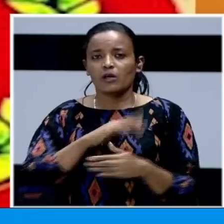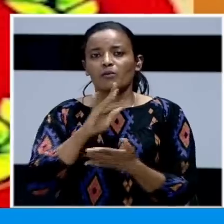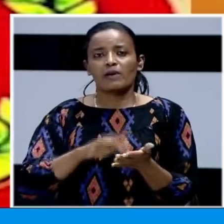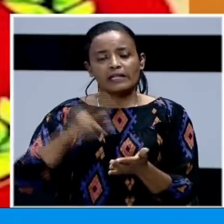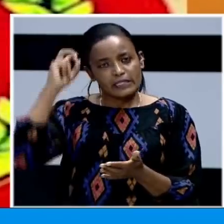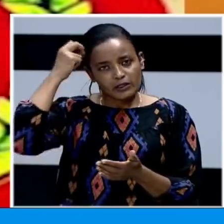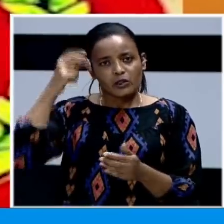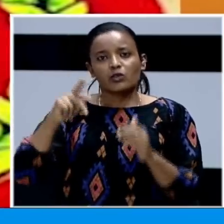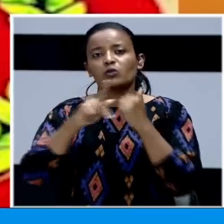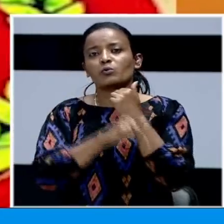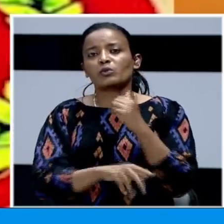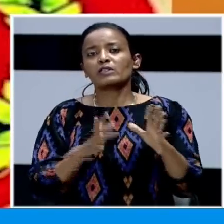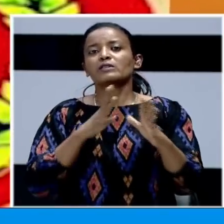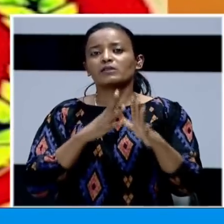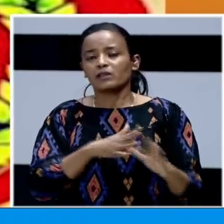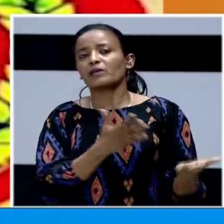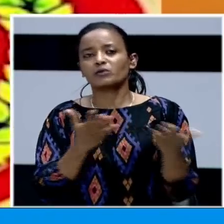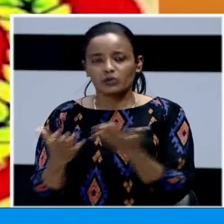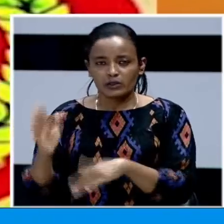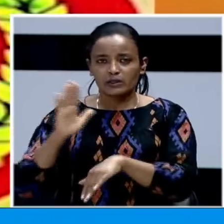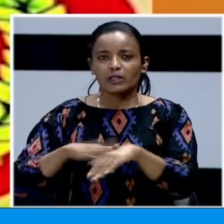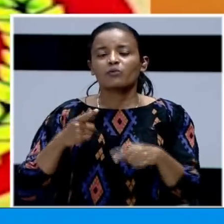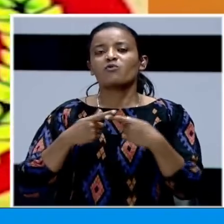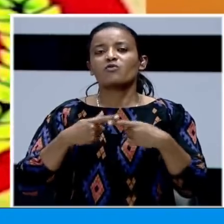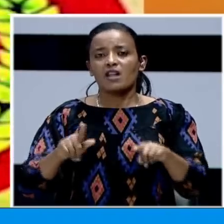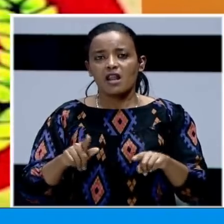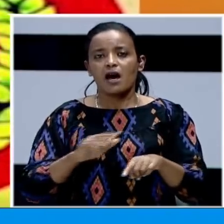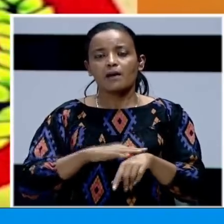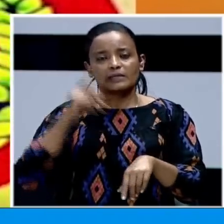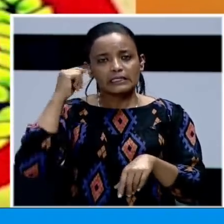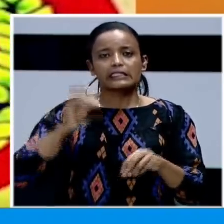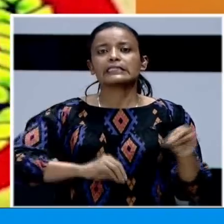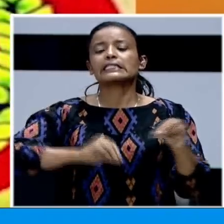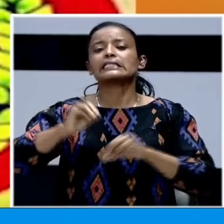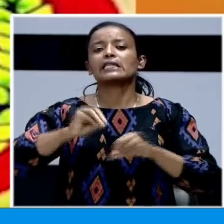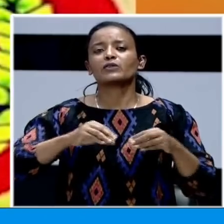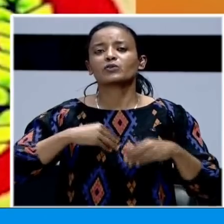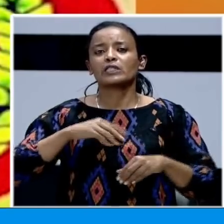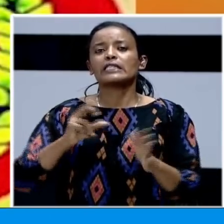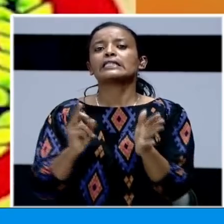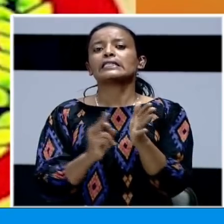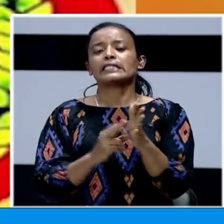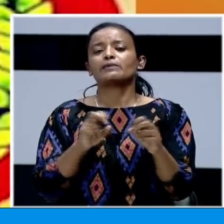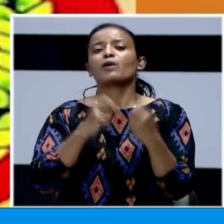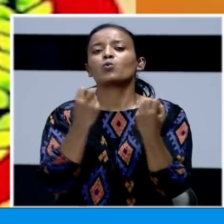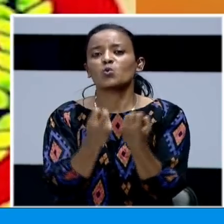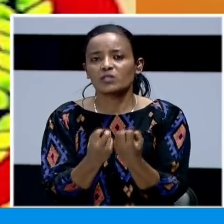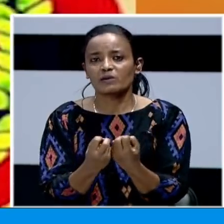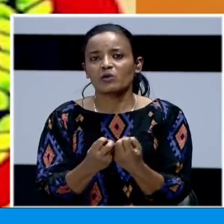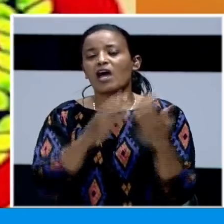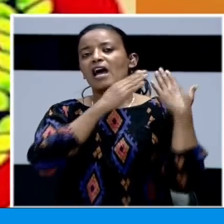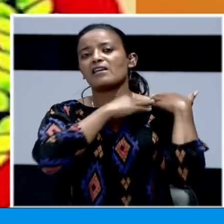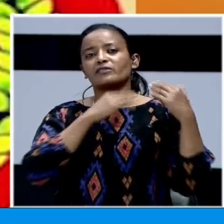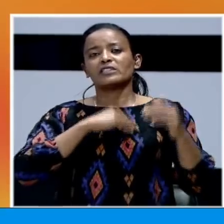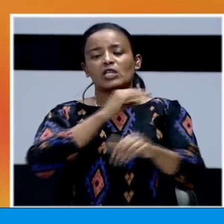كوميتي وحاتنا بوليتيكا وسلفتاتا بزغر وصاوي عيت دمام بفلاي أب تقراي تنكسا قوسو زلهم حقاويان ودباتن قدا